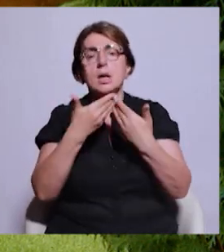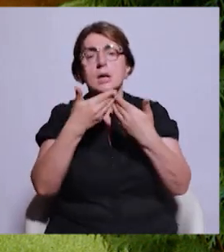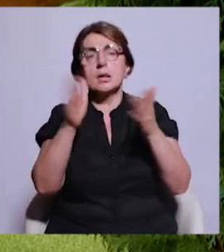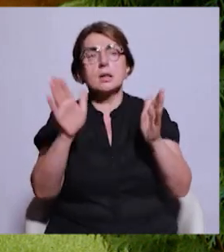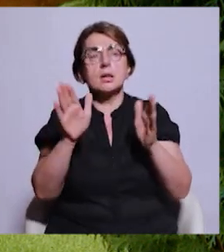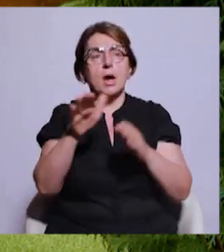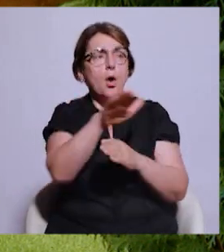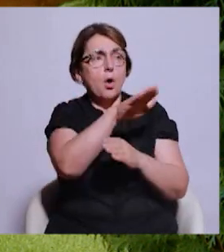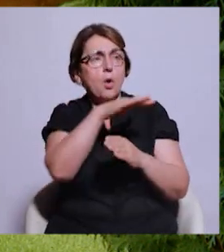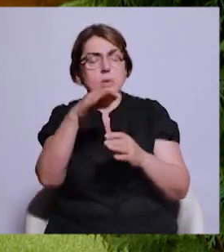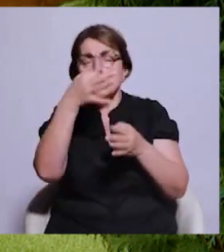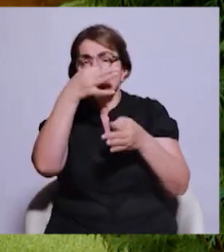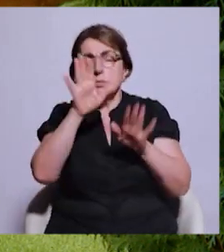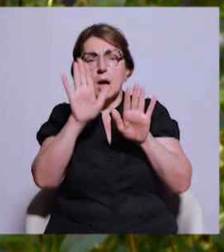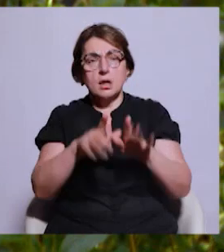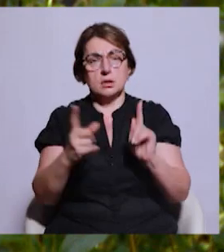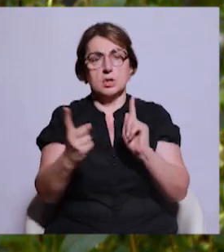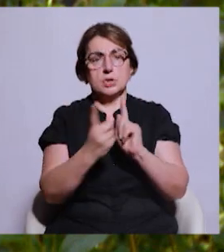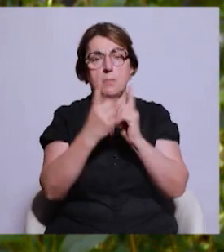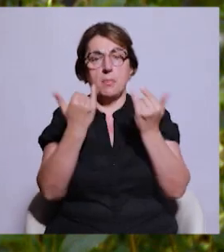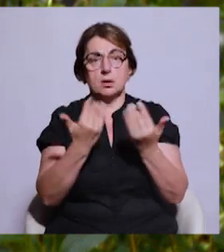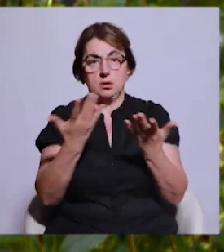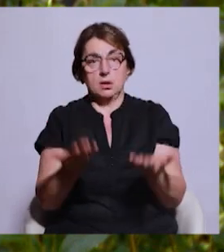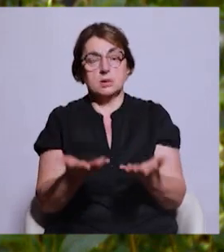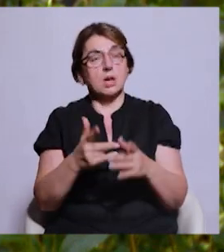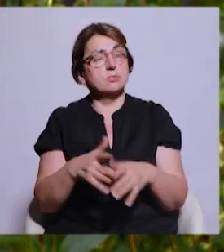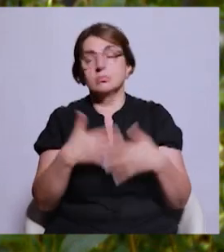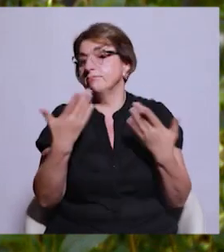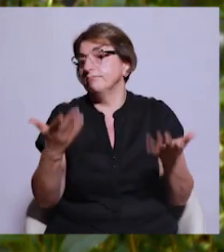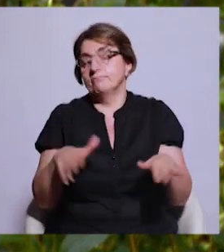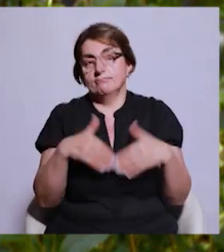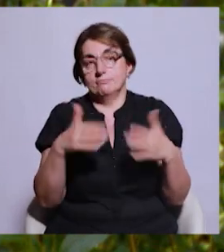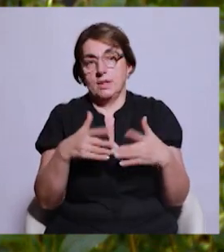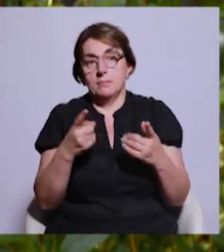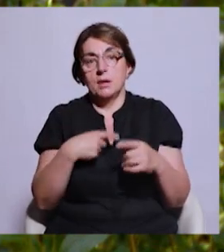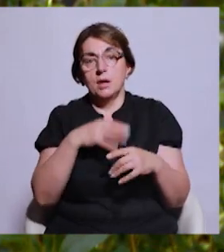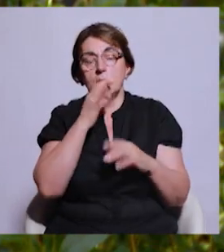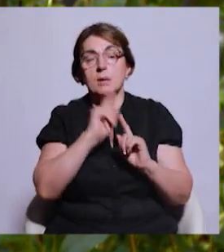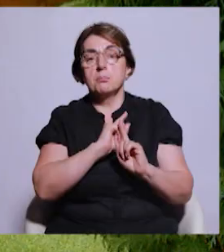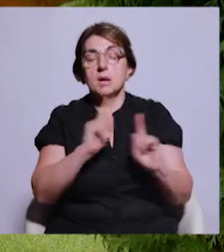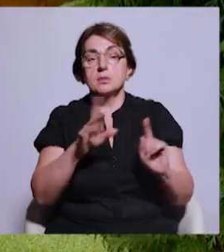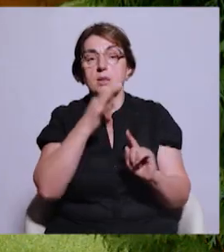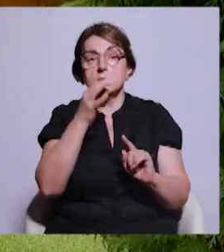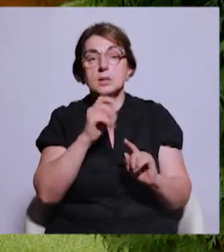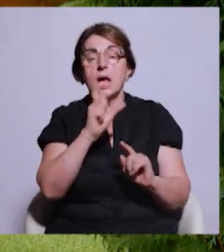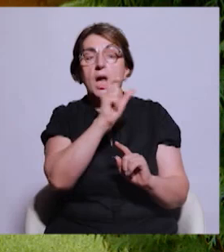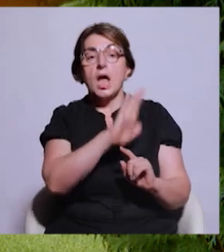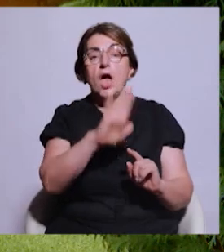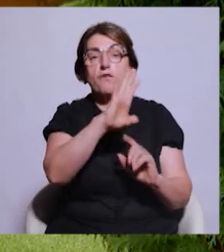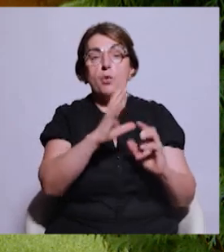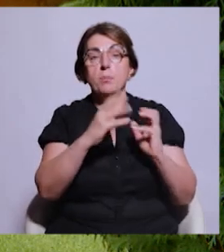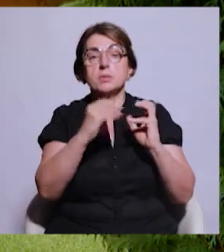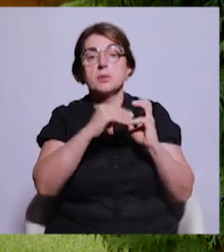ღია ჰორიზონტი ნებისმიერ ადგილზე შეიძლება შეხვედროდა. მაგრამ დღეს ეს ფუფუნება მოკლებულია. მინდა განსაკუთრებით თქვა